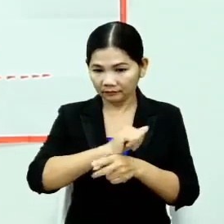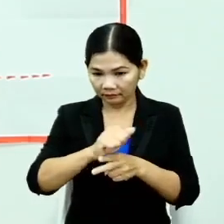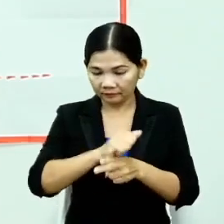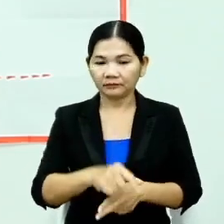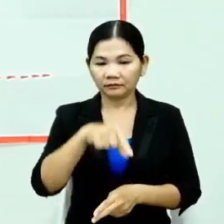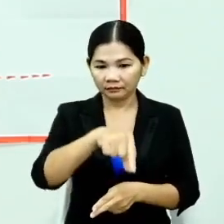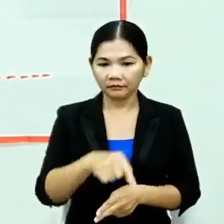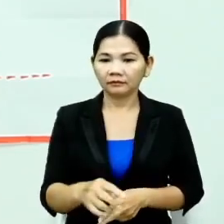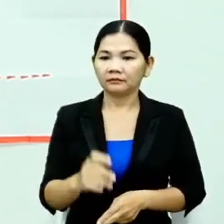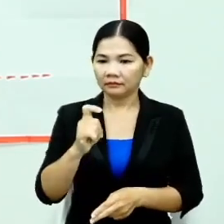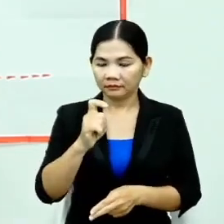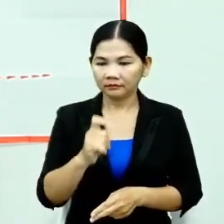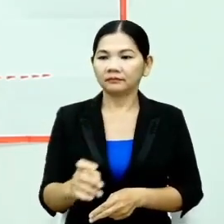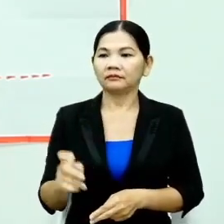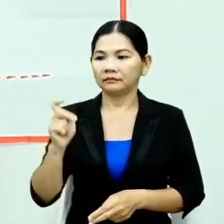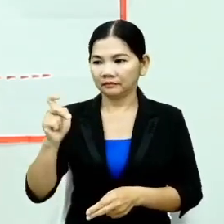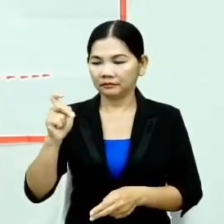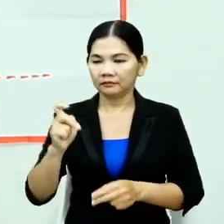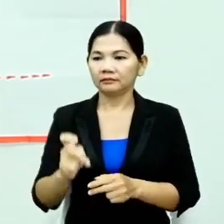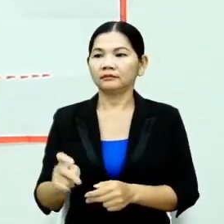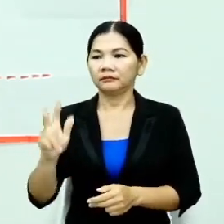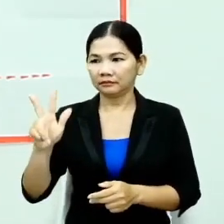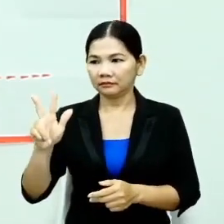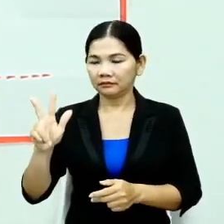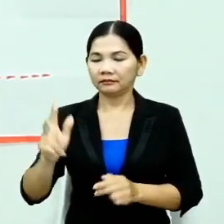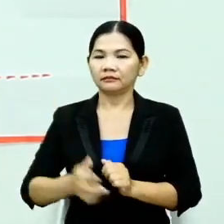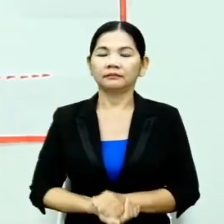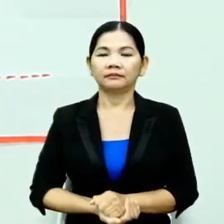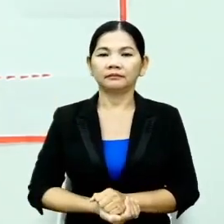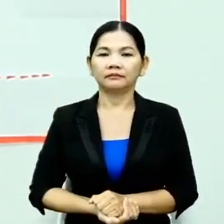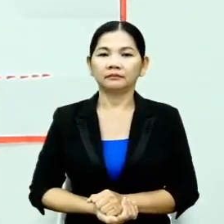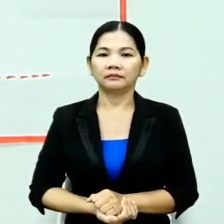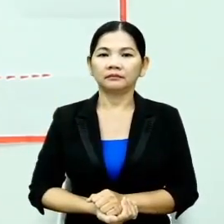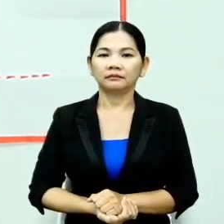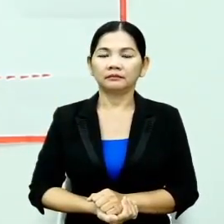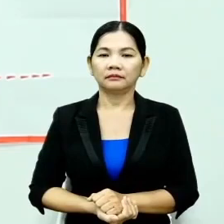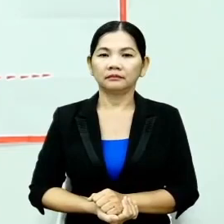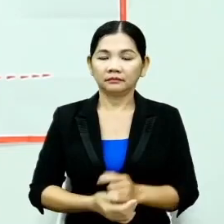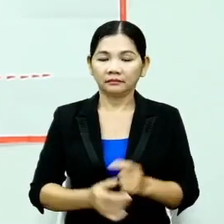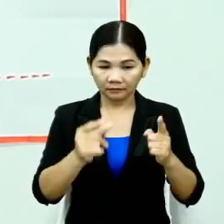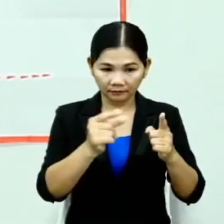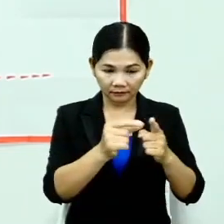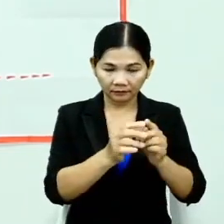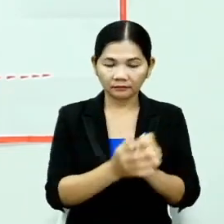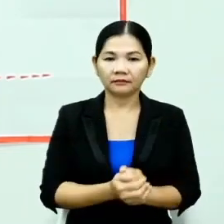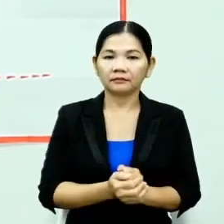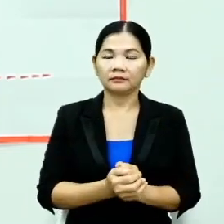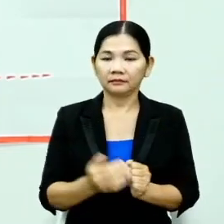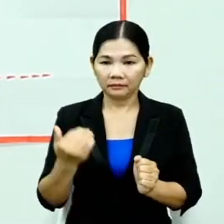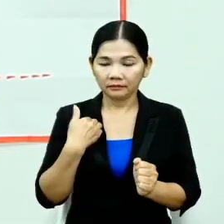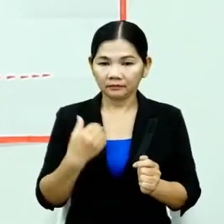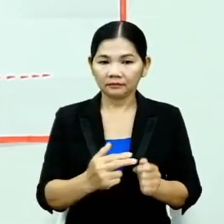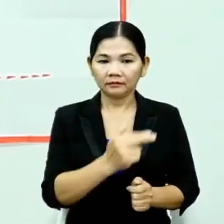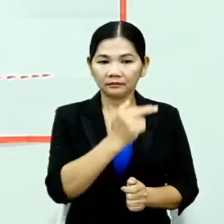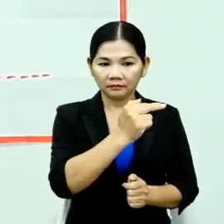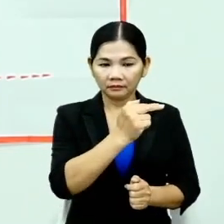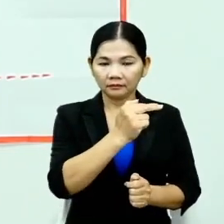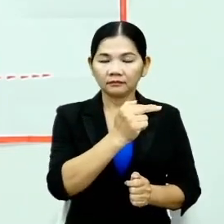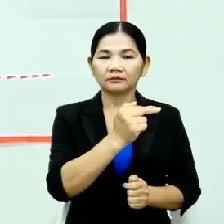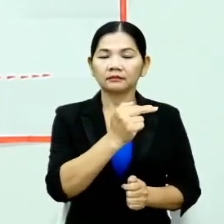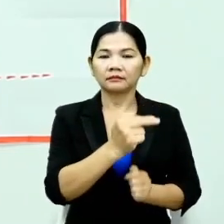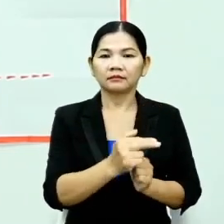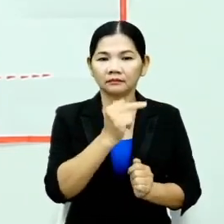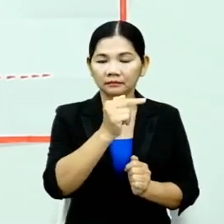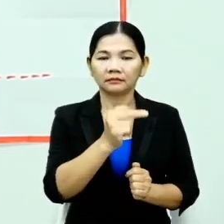កខកខចាចំពោះពាក្យទី1កូនមើលអ្នកគ្រូមានតចាមាន